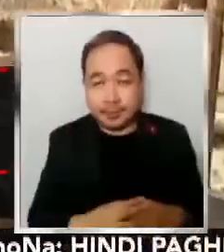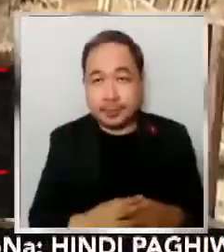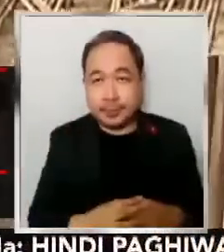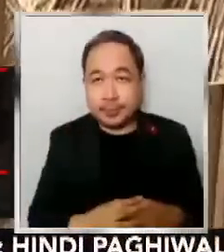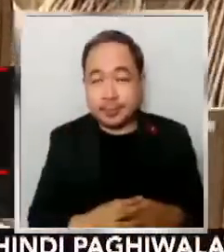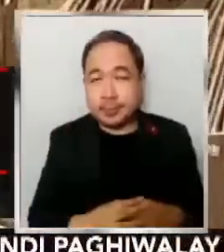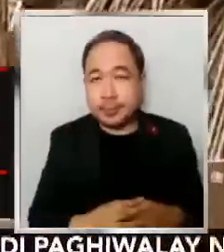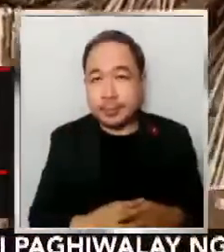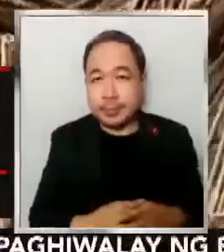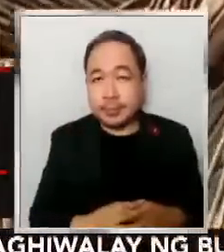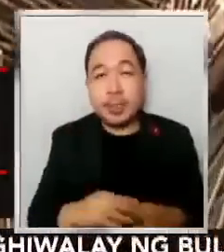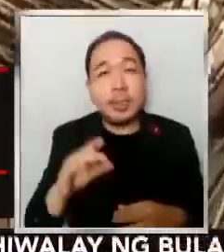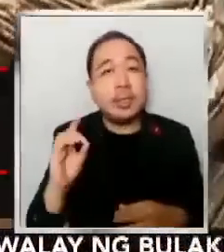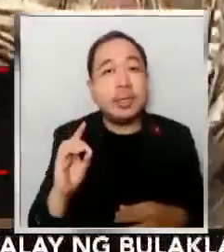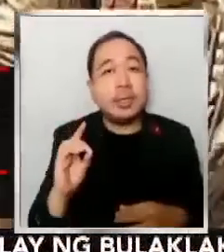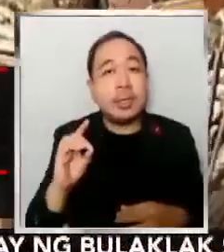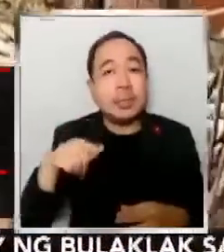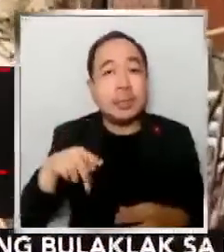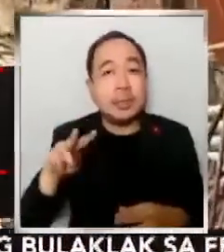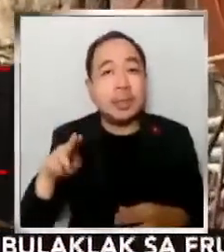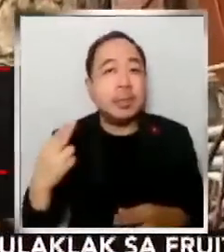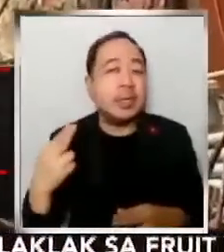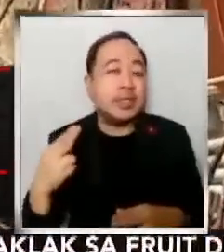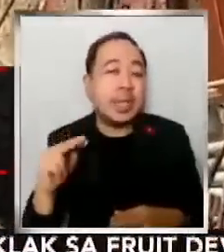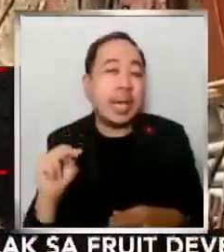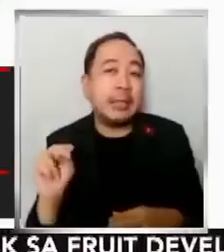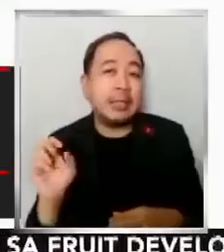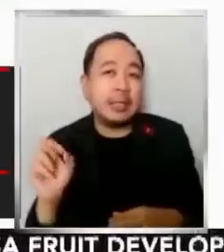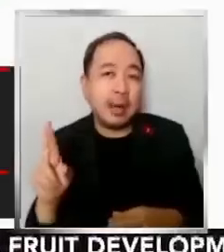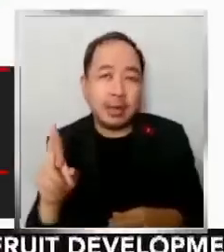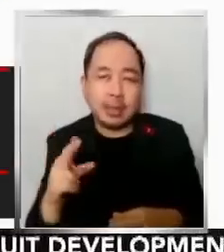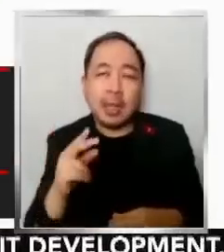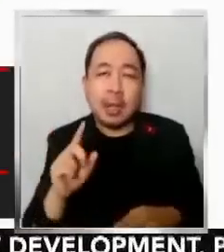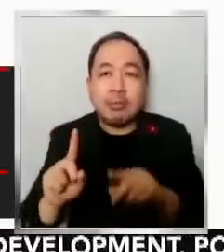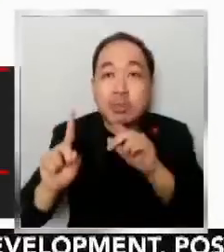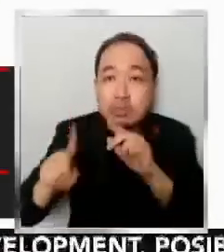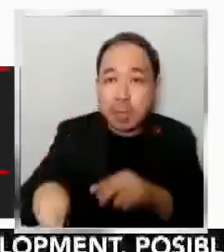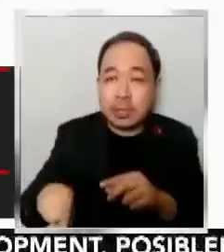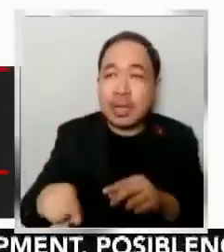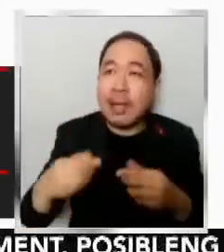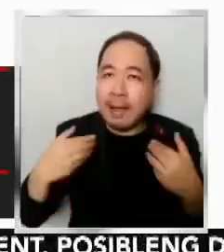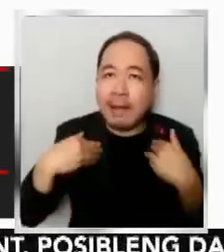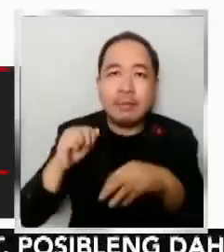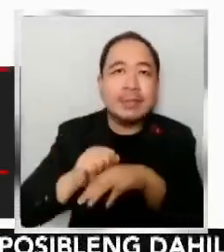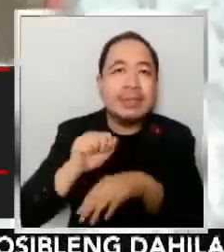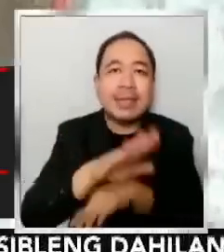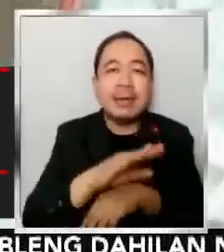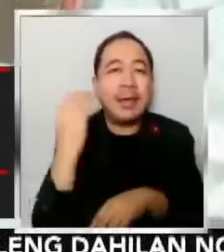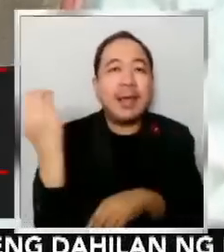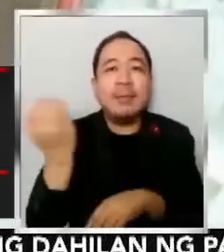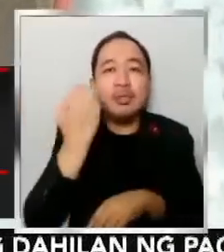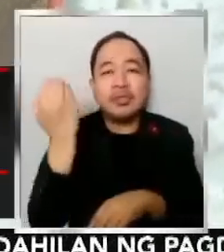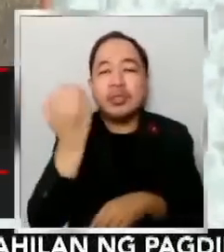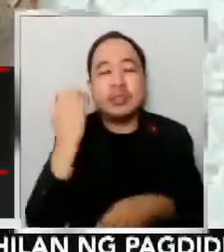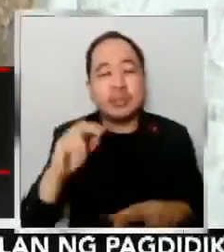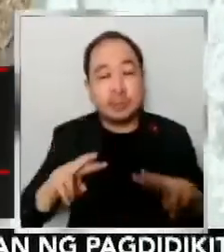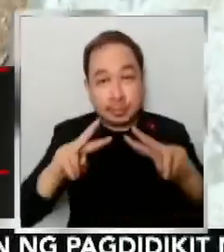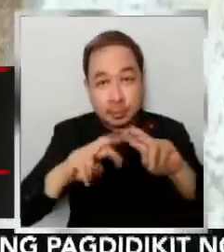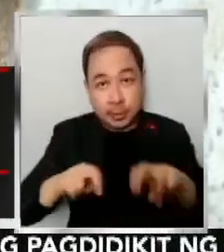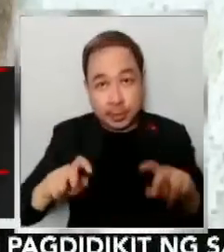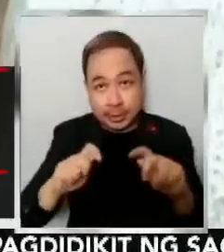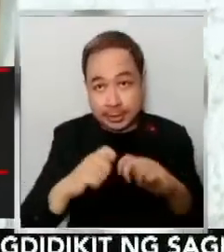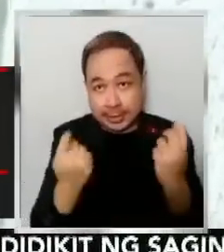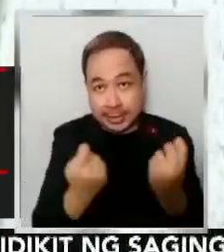ng DPWH-NCR na agad itong nagpadala ng Emergency Inspectorate Team para magsagawa ng